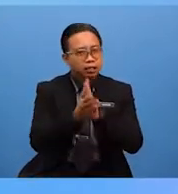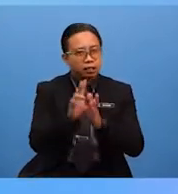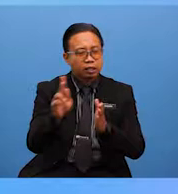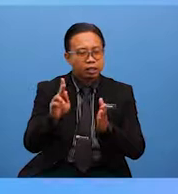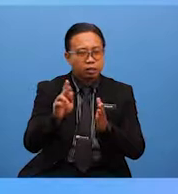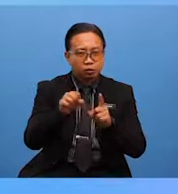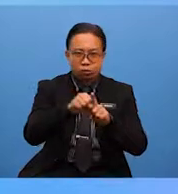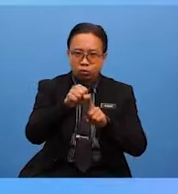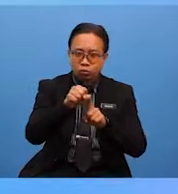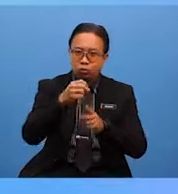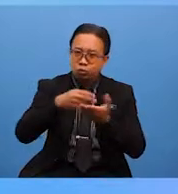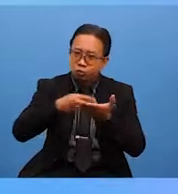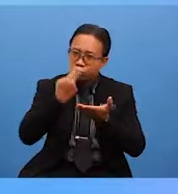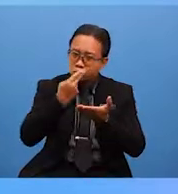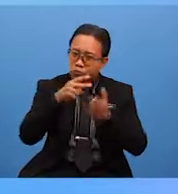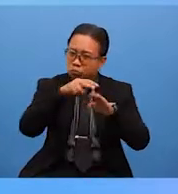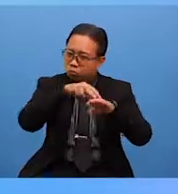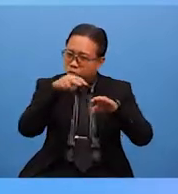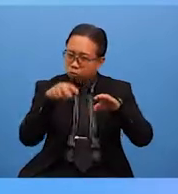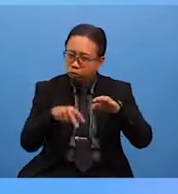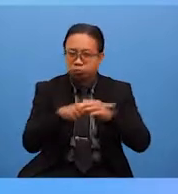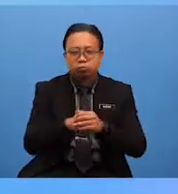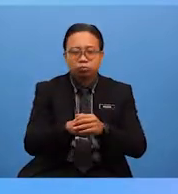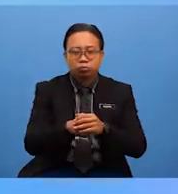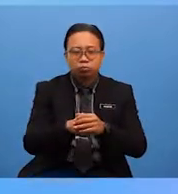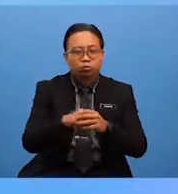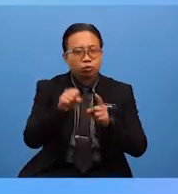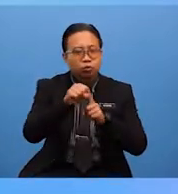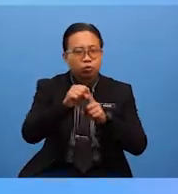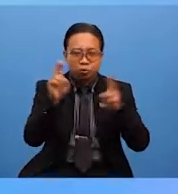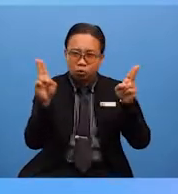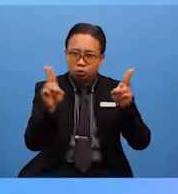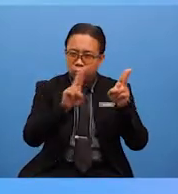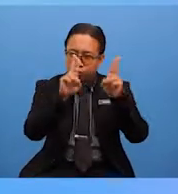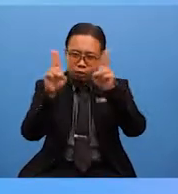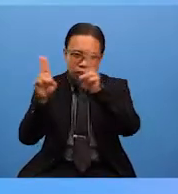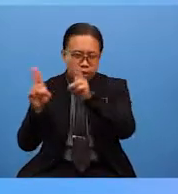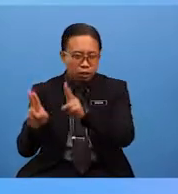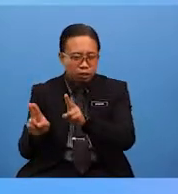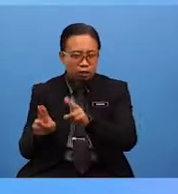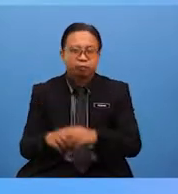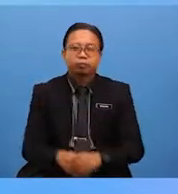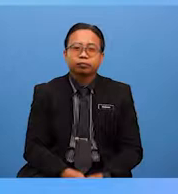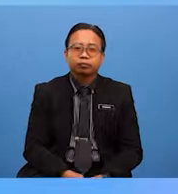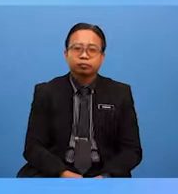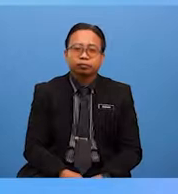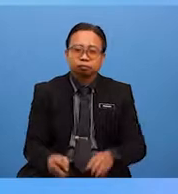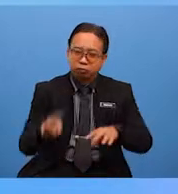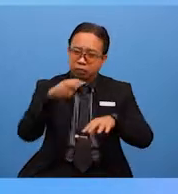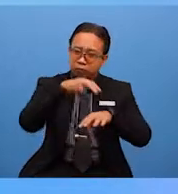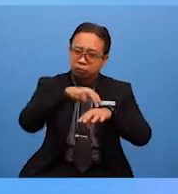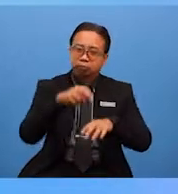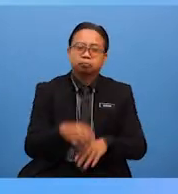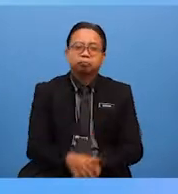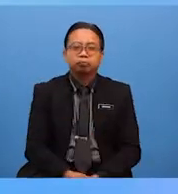sub itu menurun dan suhu udara di sekeliling Priyo Shooter sebut pula meningkat